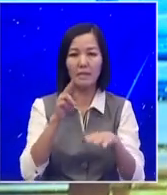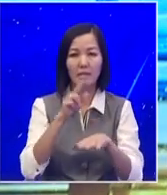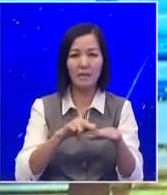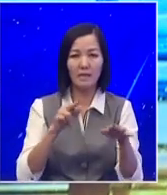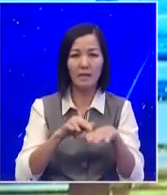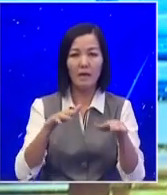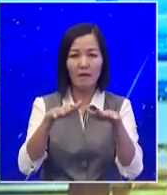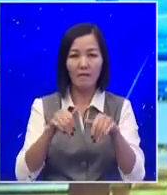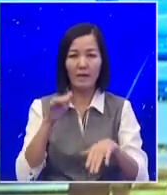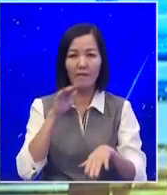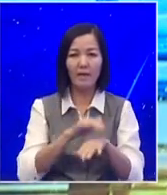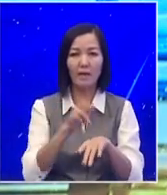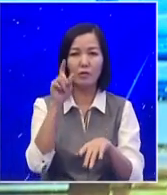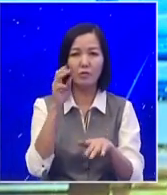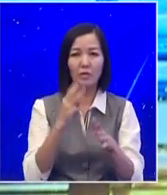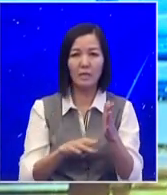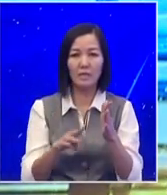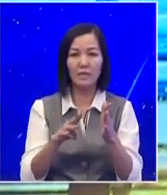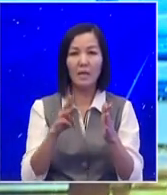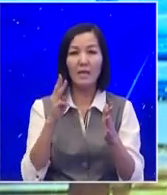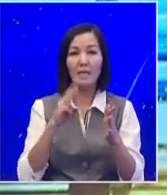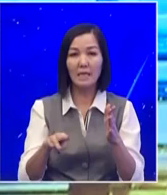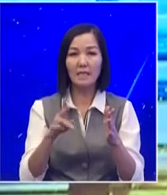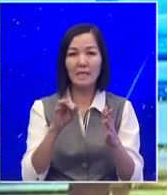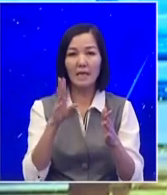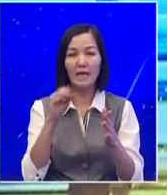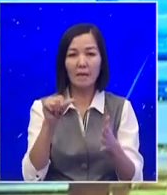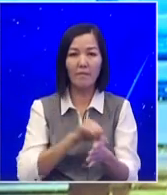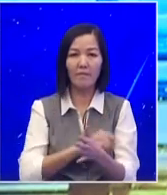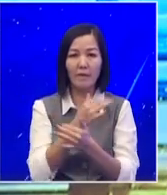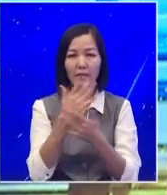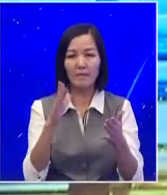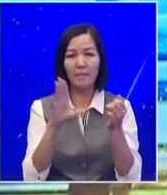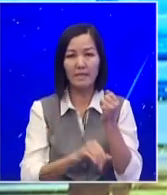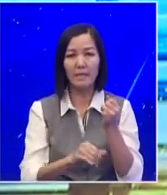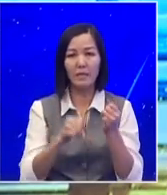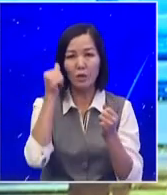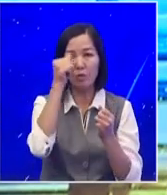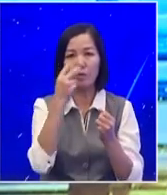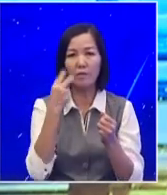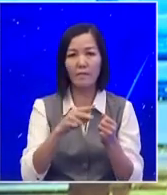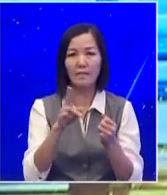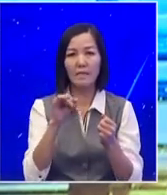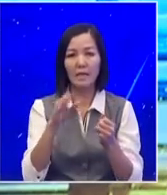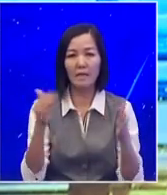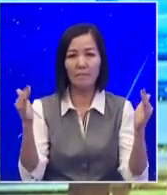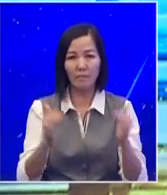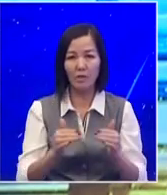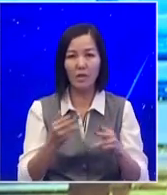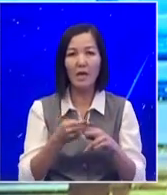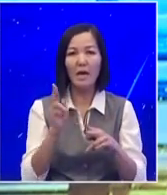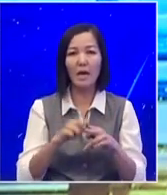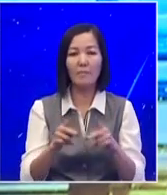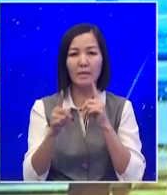стражи порядка выявляли 130 килограммов афганских опиатов, то в последние годы не более 20 килограммов. Об этом